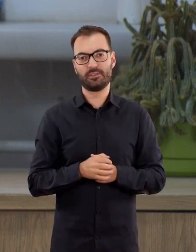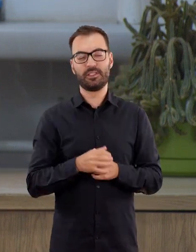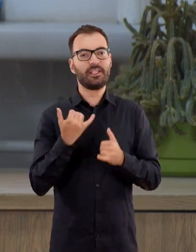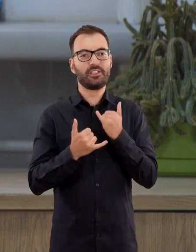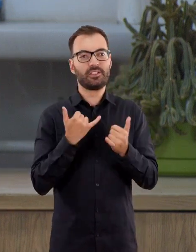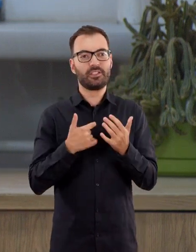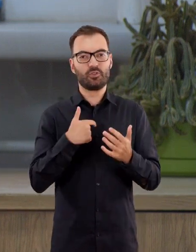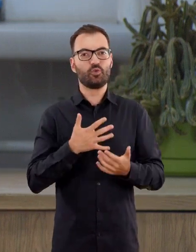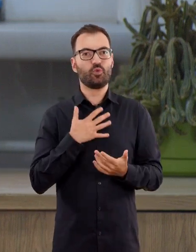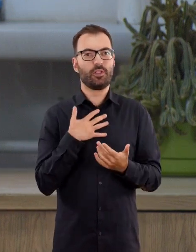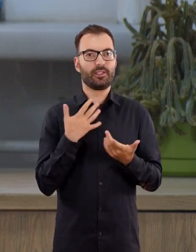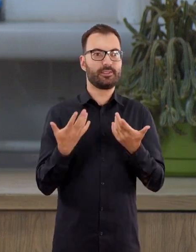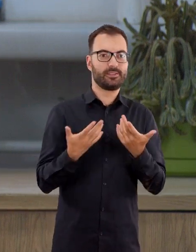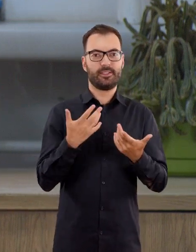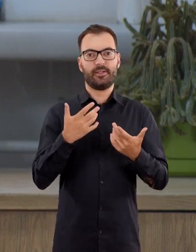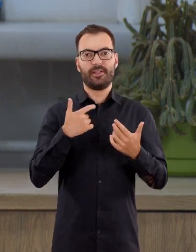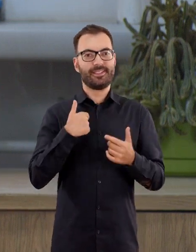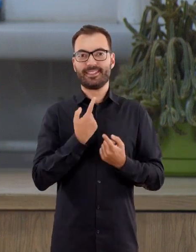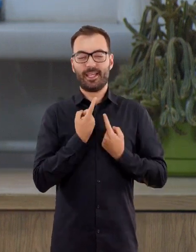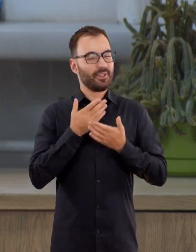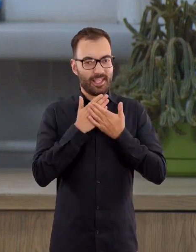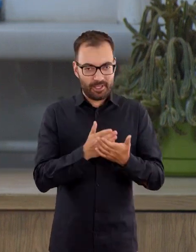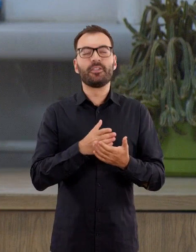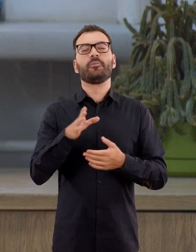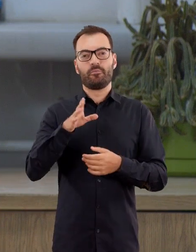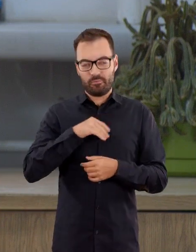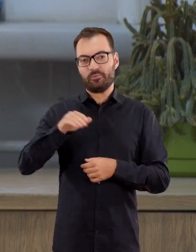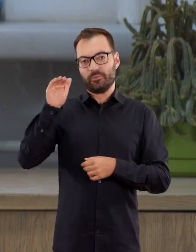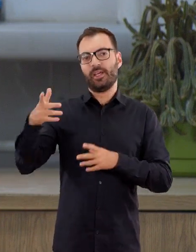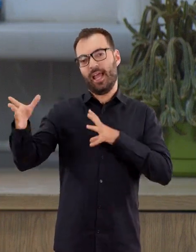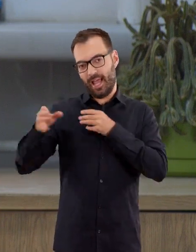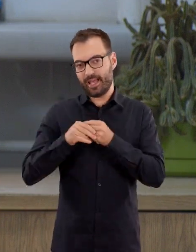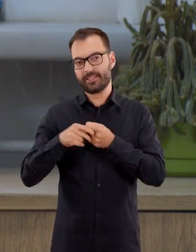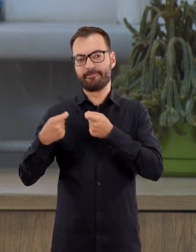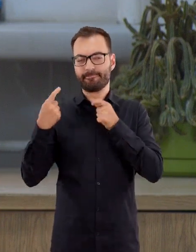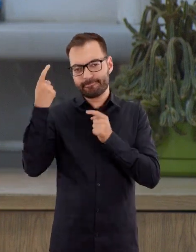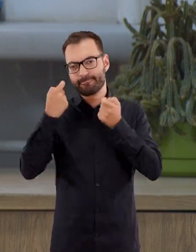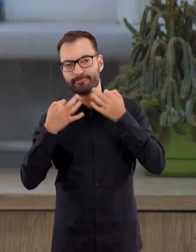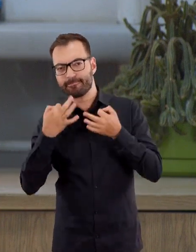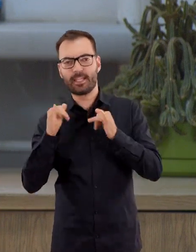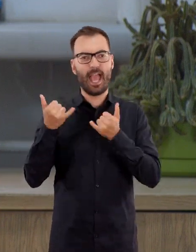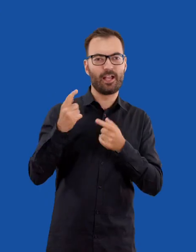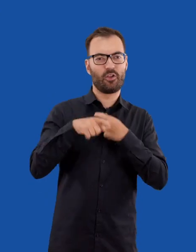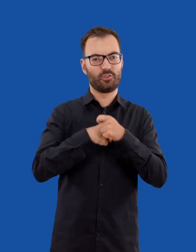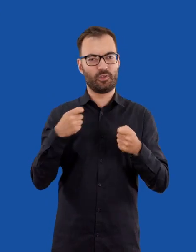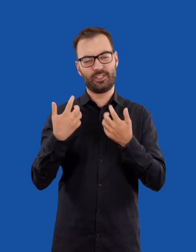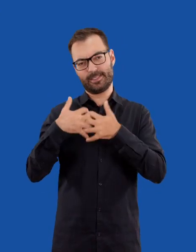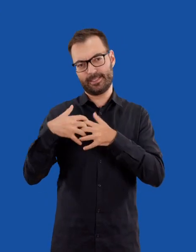która jakby wydaje mi się, że wykracza poza moje możliwości, aby jakoś wspólnie znaleźć dla tego